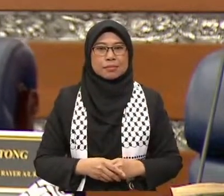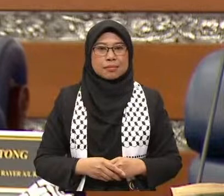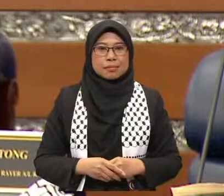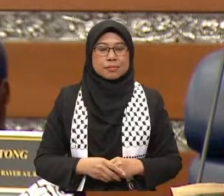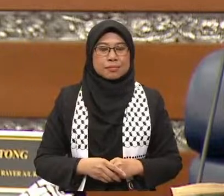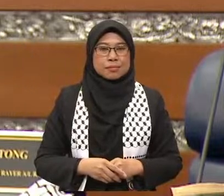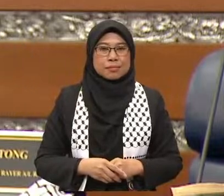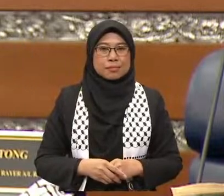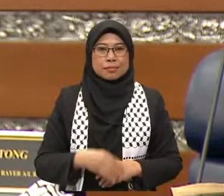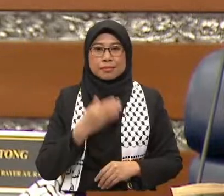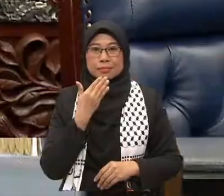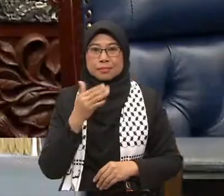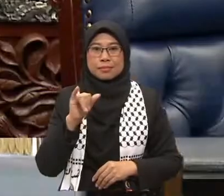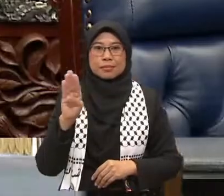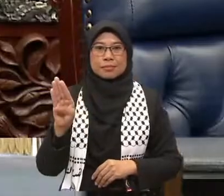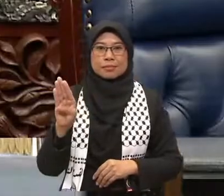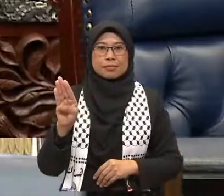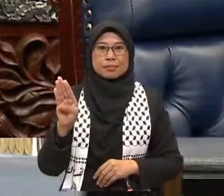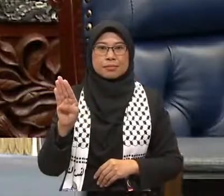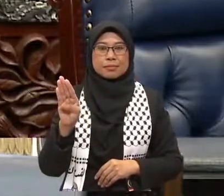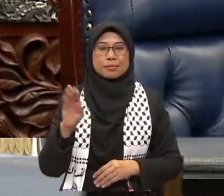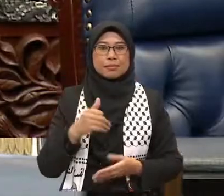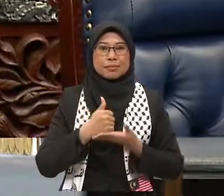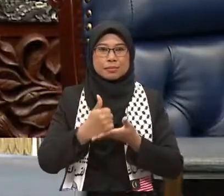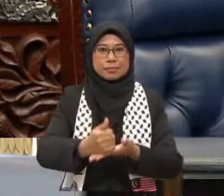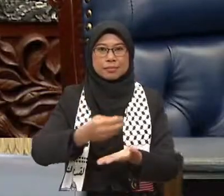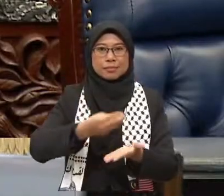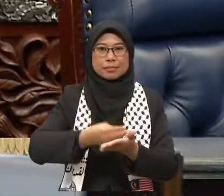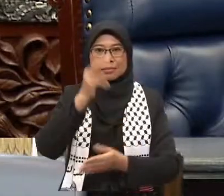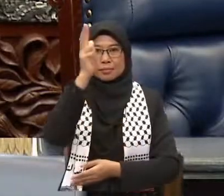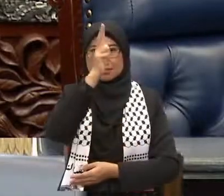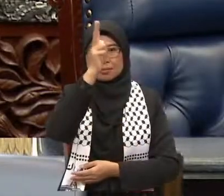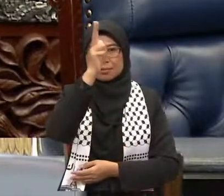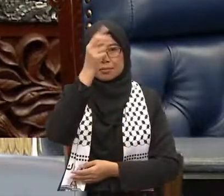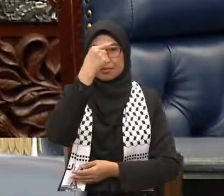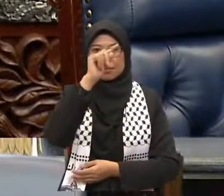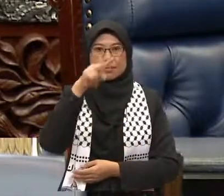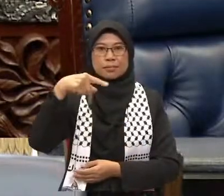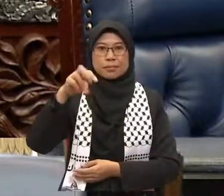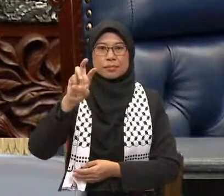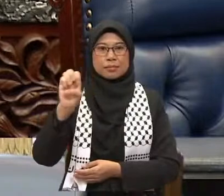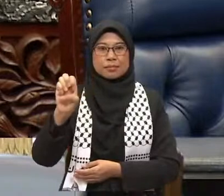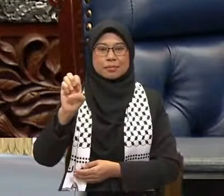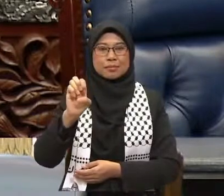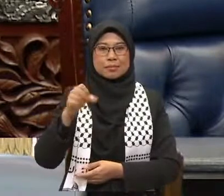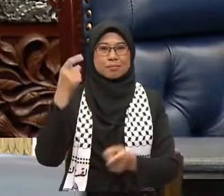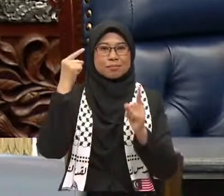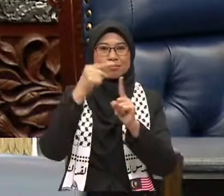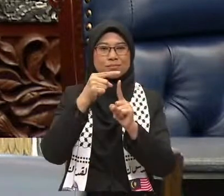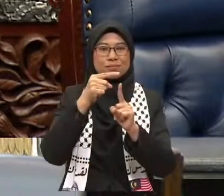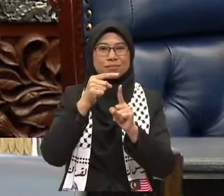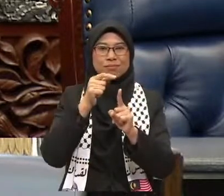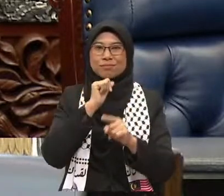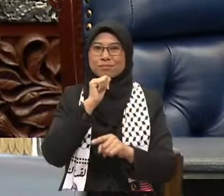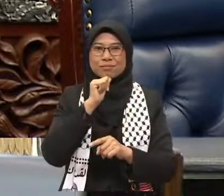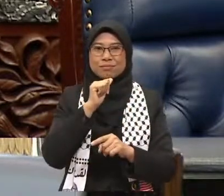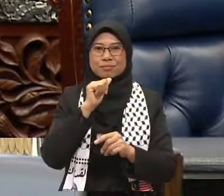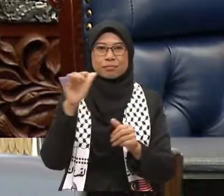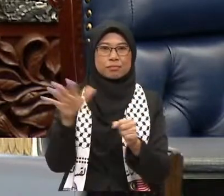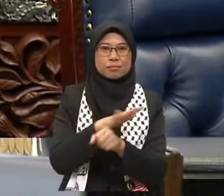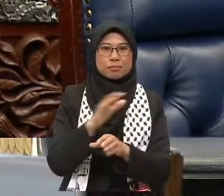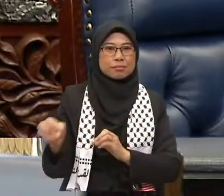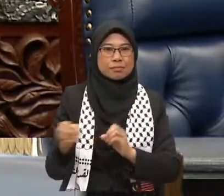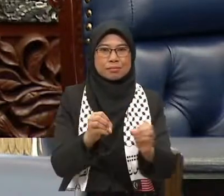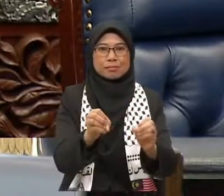Paw kasih yang berhormat bantuan kewangan kerajaan kepada pawe bukanlah bertujuan menanggung sepenuhnya operasi